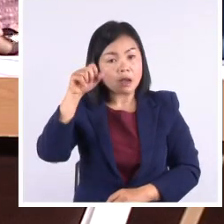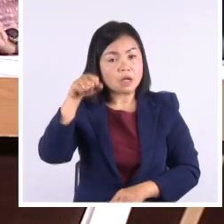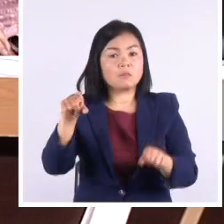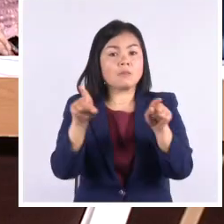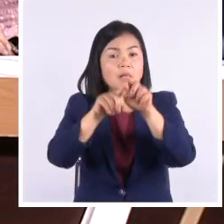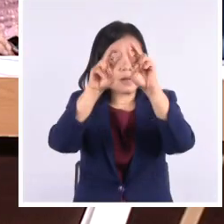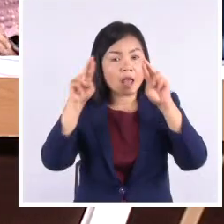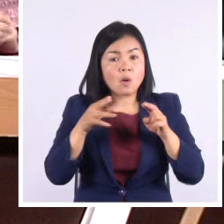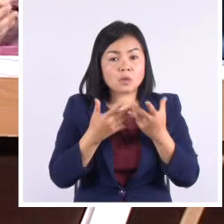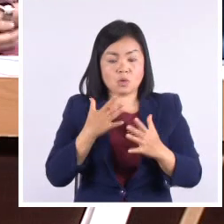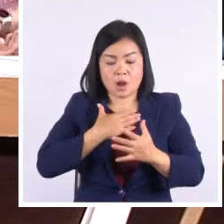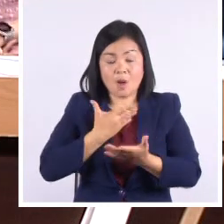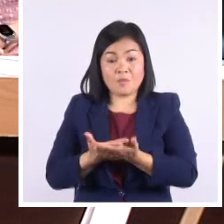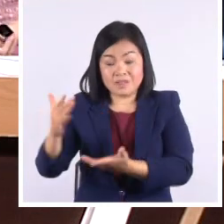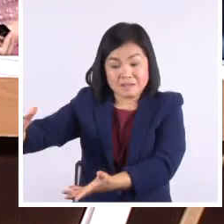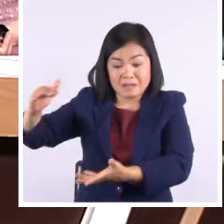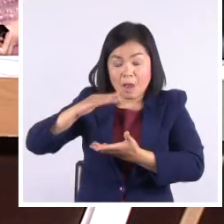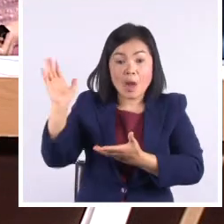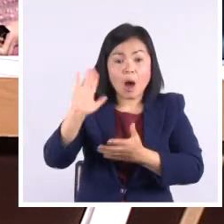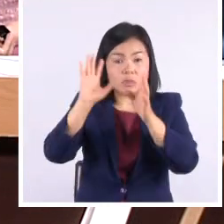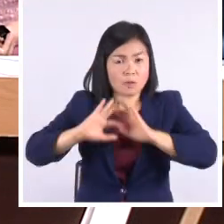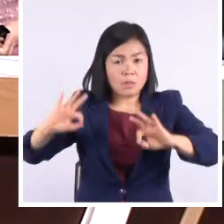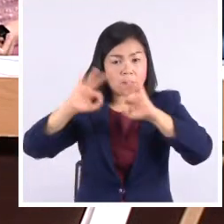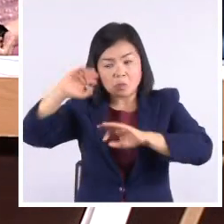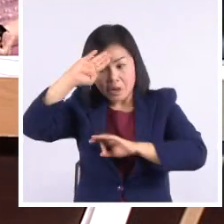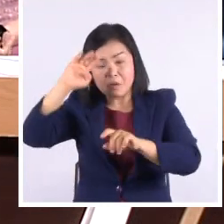ประกอบการนะคะว่าอยากไปกับตูนเลยแล้วก็คนที่เขาจำเป็นต้องใช้ในก็มีอยู่เยอะด้วยหรอก